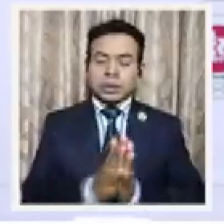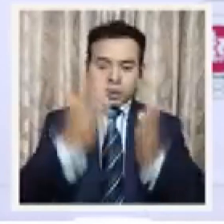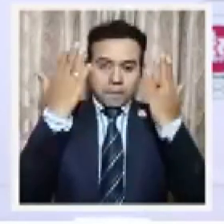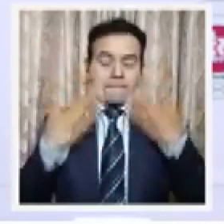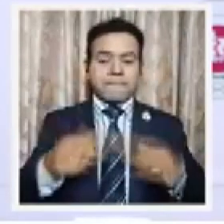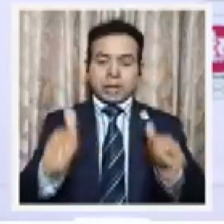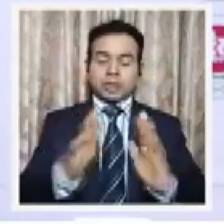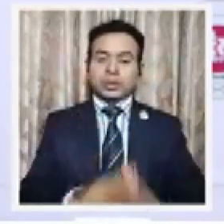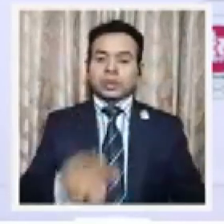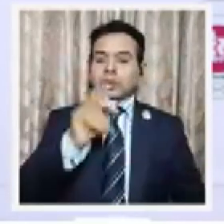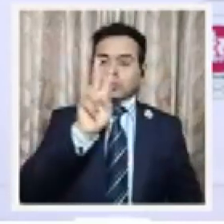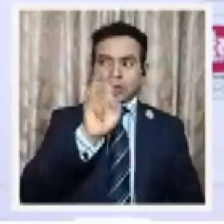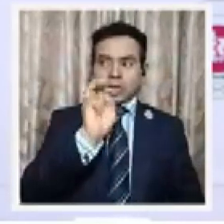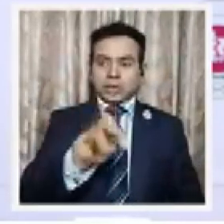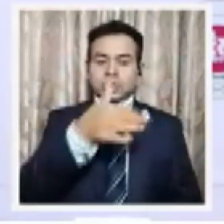20.18%।